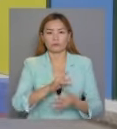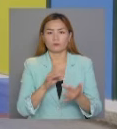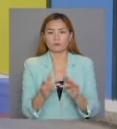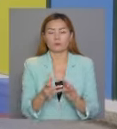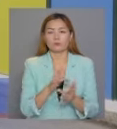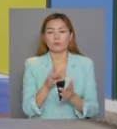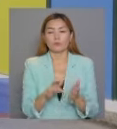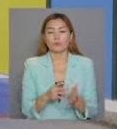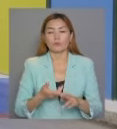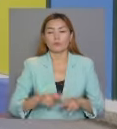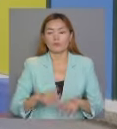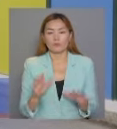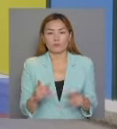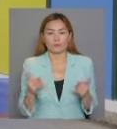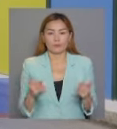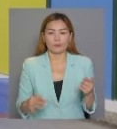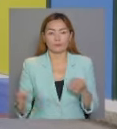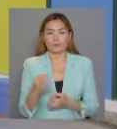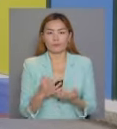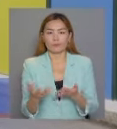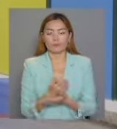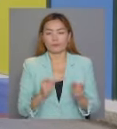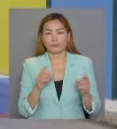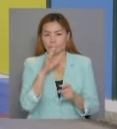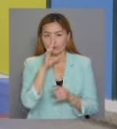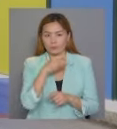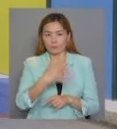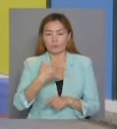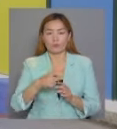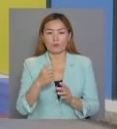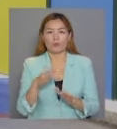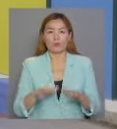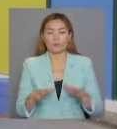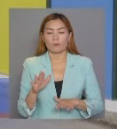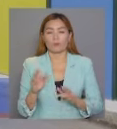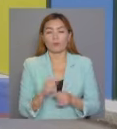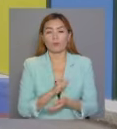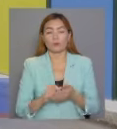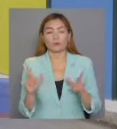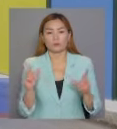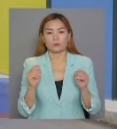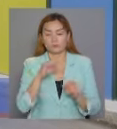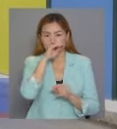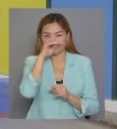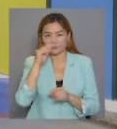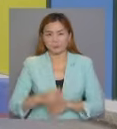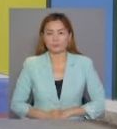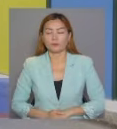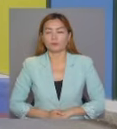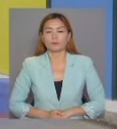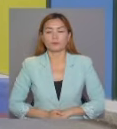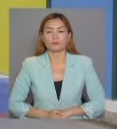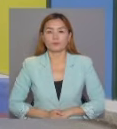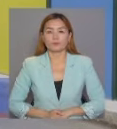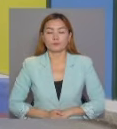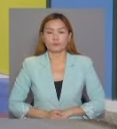далеко и принимают только большие объемы, да, например, это может быть 50-100 килограммов бумаг, и их к ним нужно будет довести.